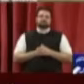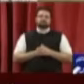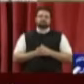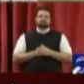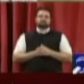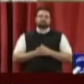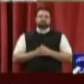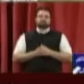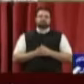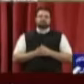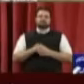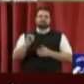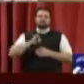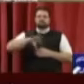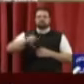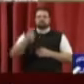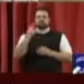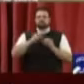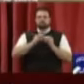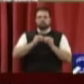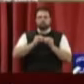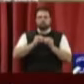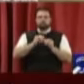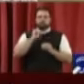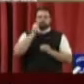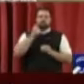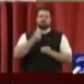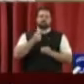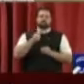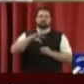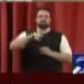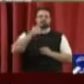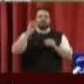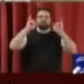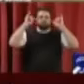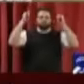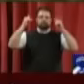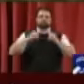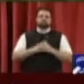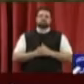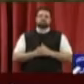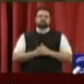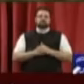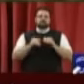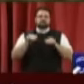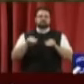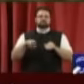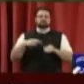Cine fură azi un ou, mâine va fura un ou. Da. Eee, ce zise Niculina? Asta este un